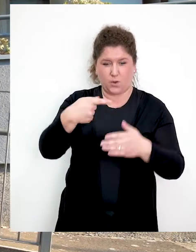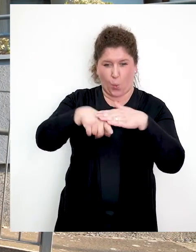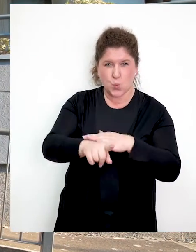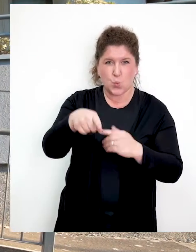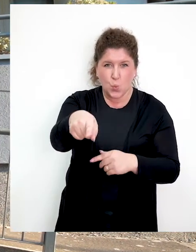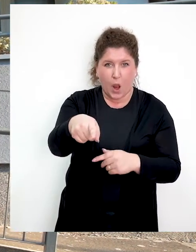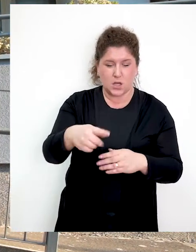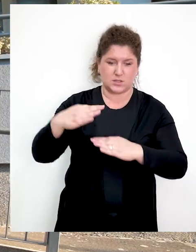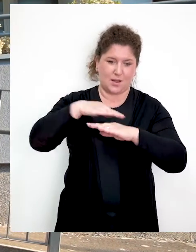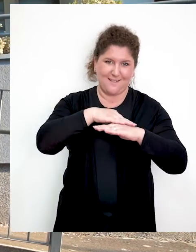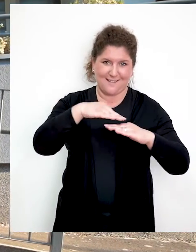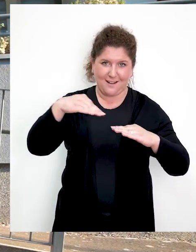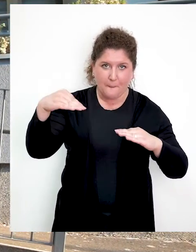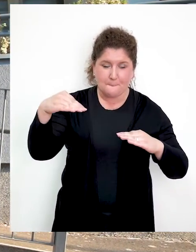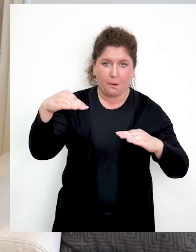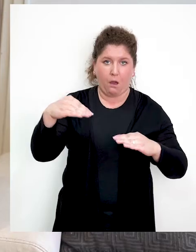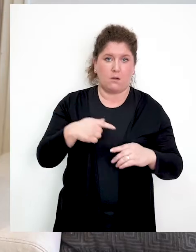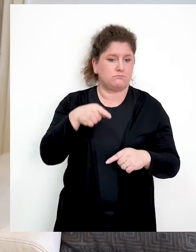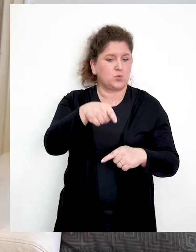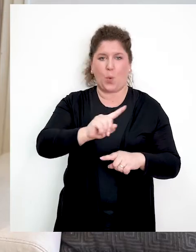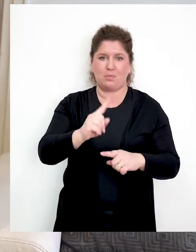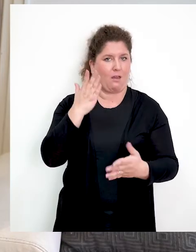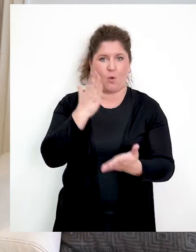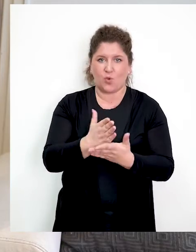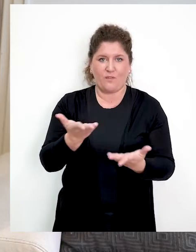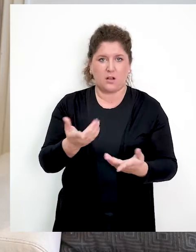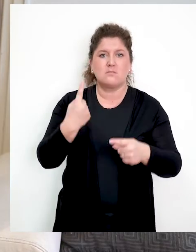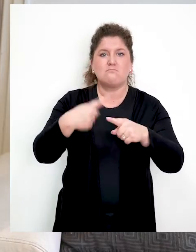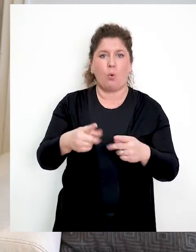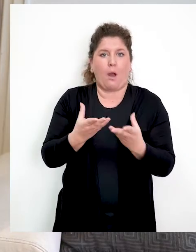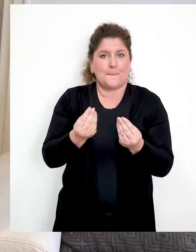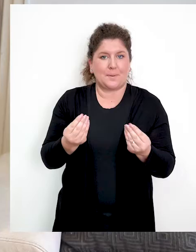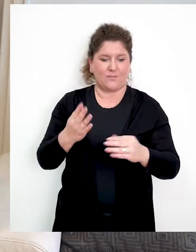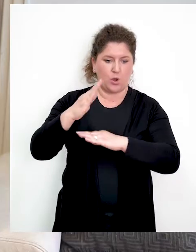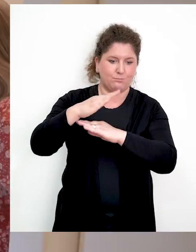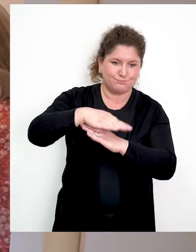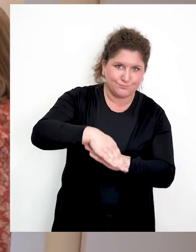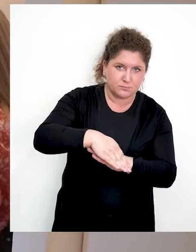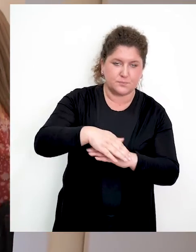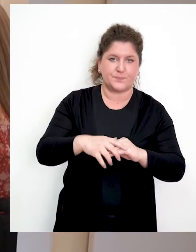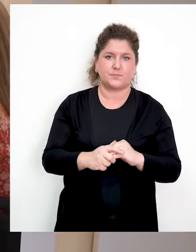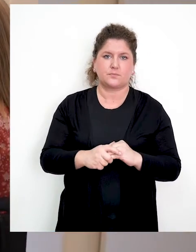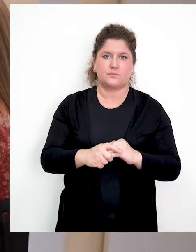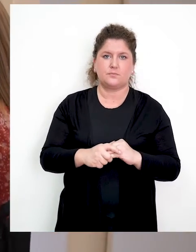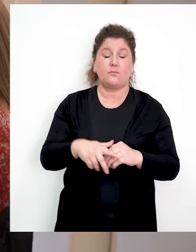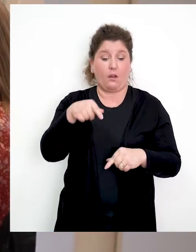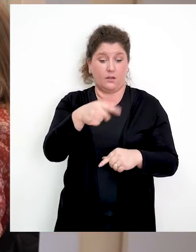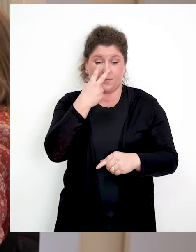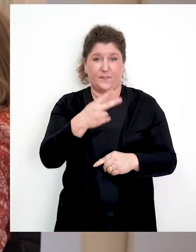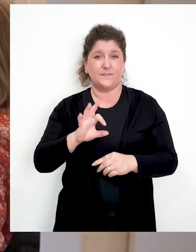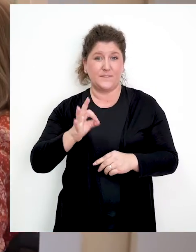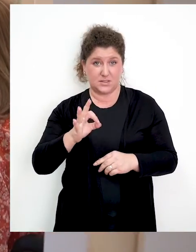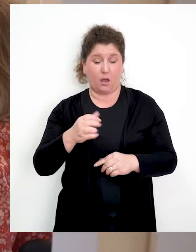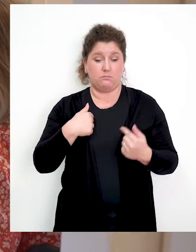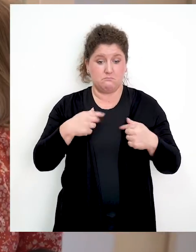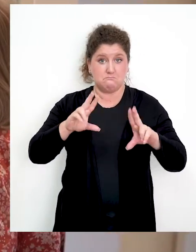ste vi vidjeli sad kad ste ulazili u zgradu, ona nije napravljena po pravilniku, ona je prestrma. Evo, znači ovo je WC u koji ja